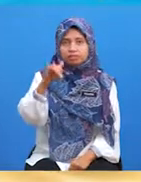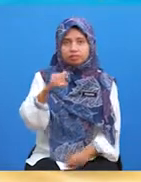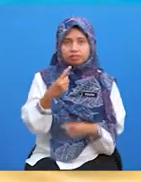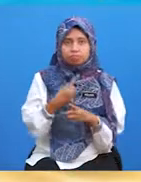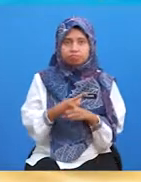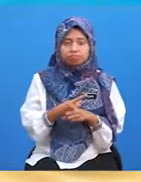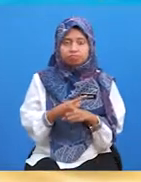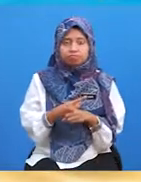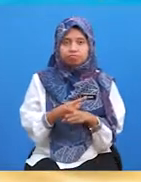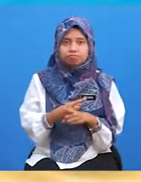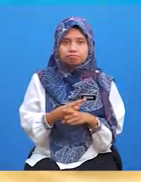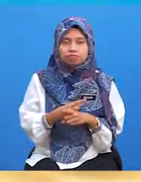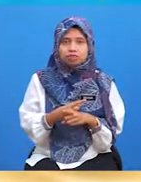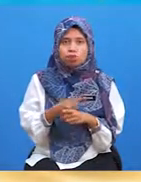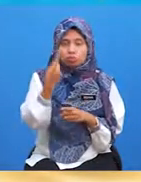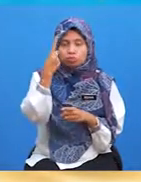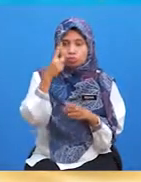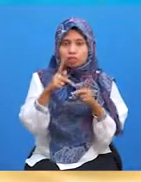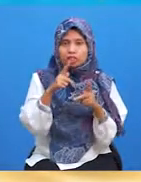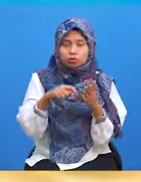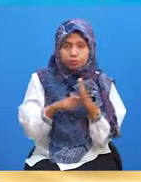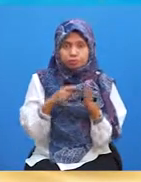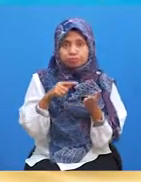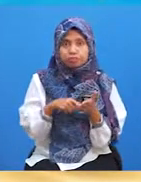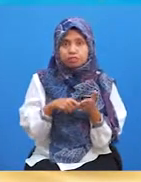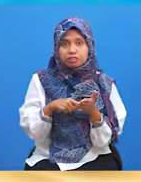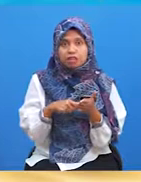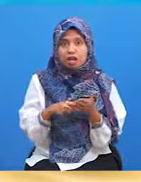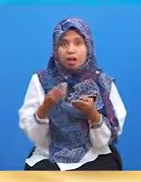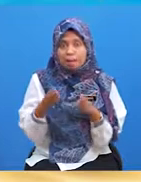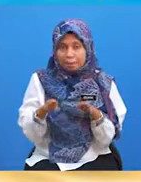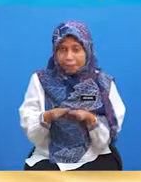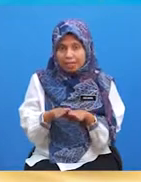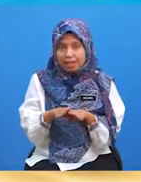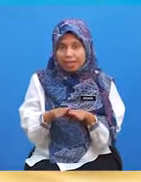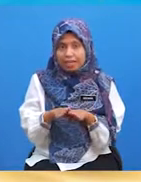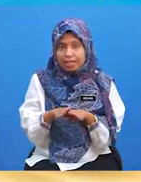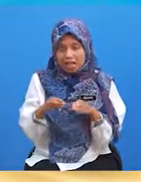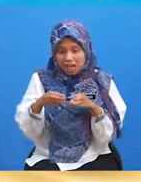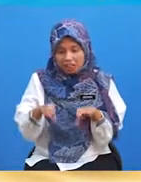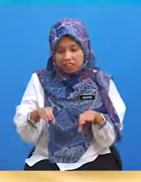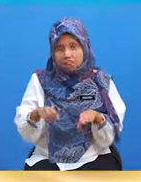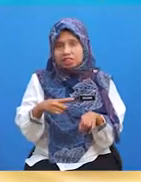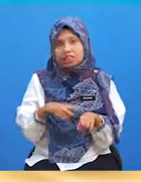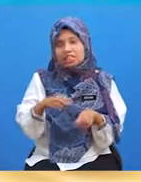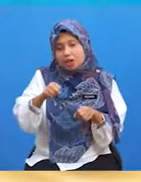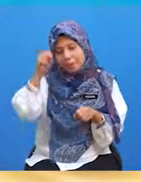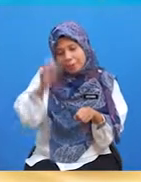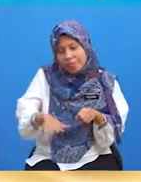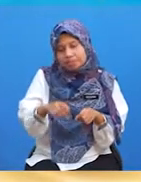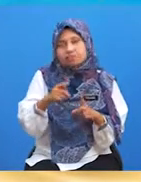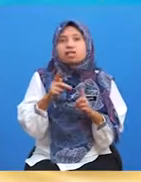yang sesuai untuk kata kunci ini ialah bagai kaca terhempas ke batu,